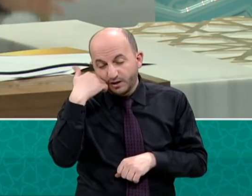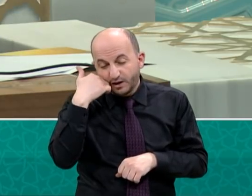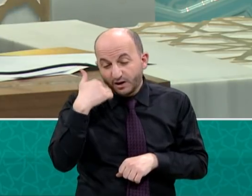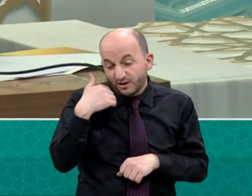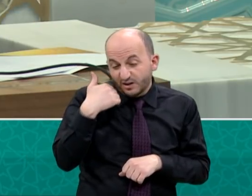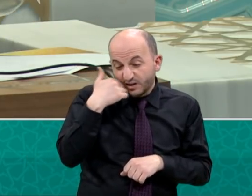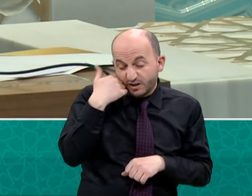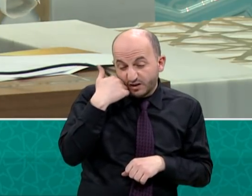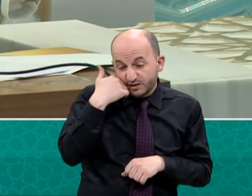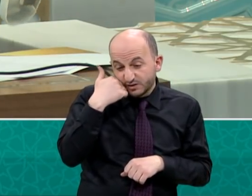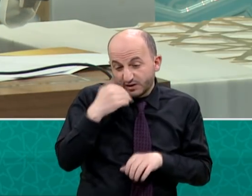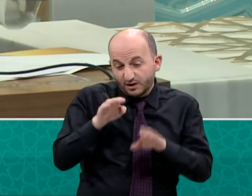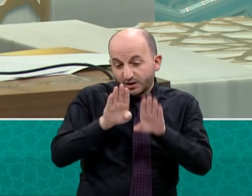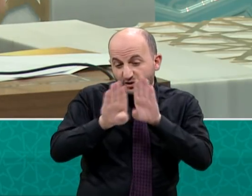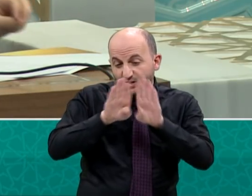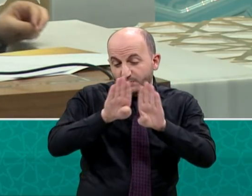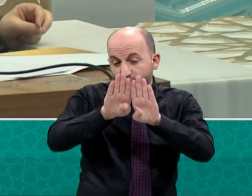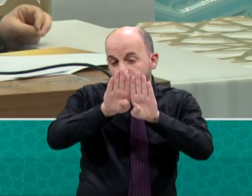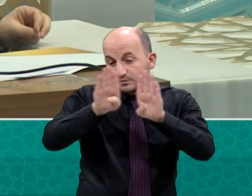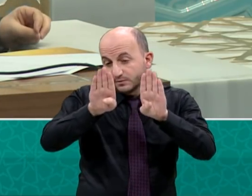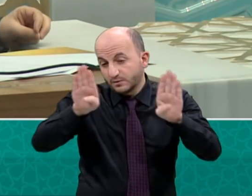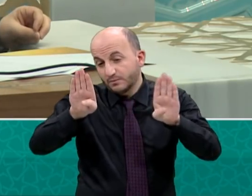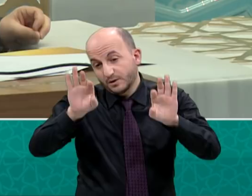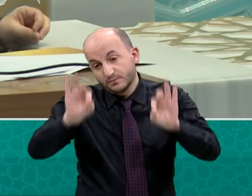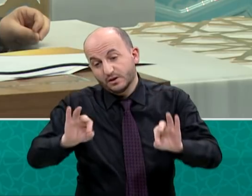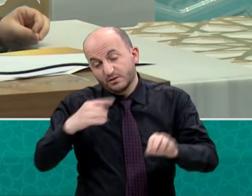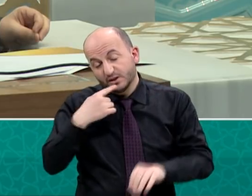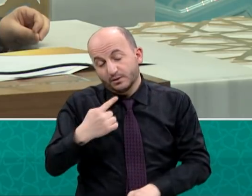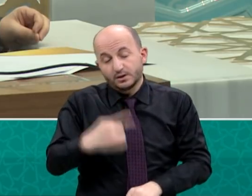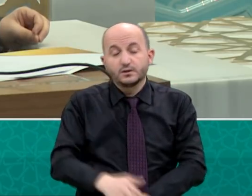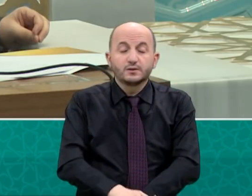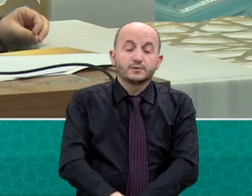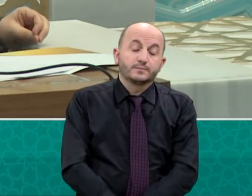yalancılığa kapı aralamaya başlamışızdır demektir.